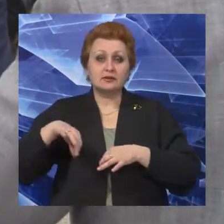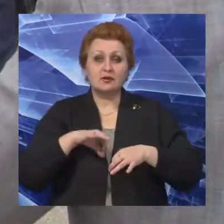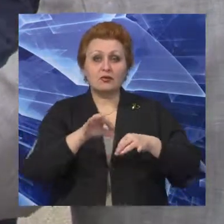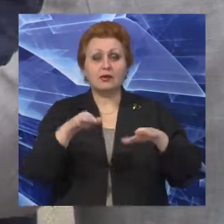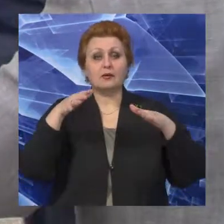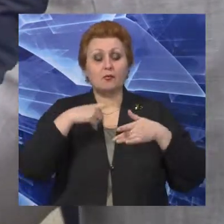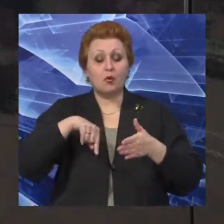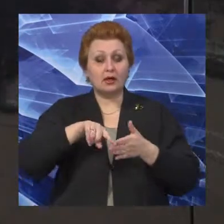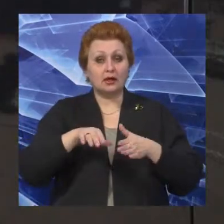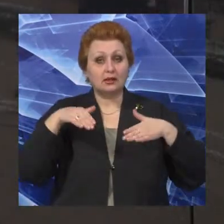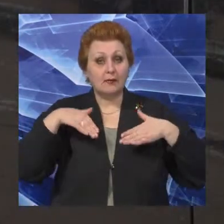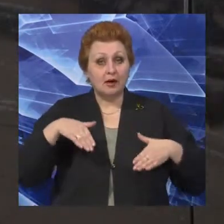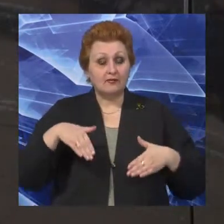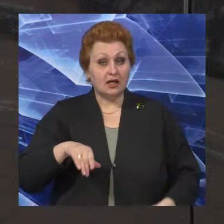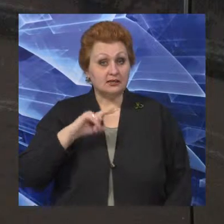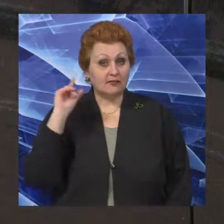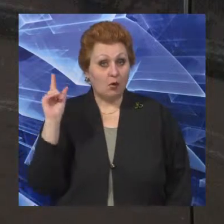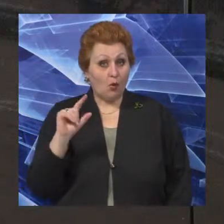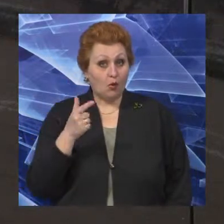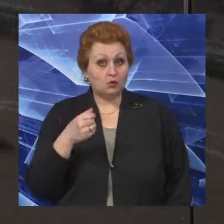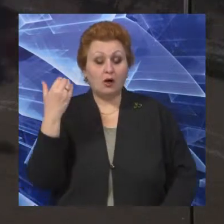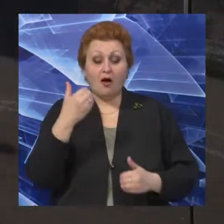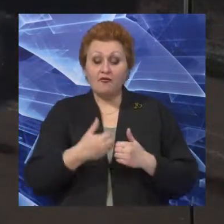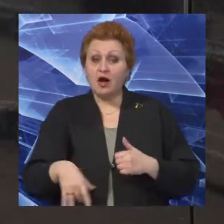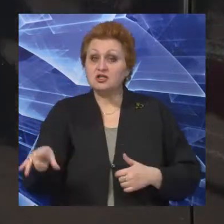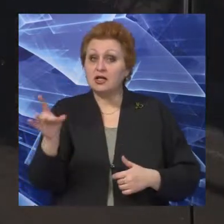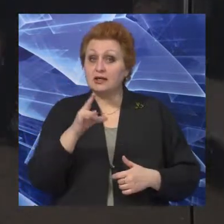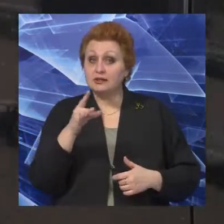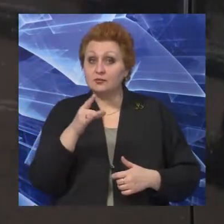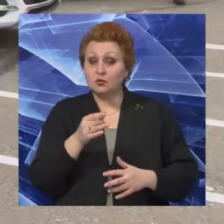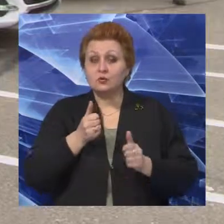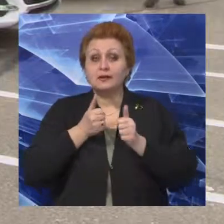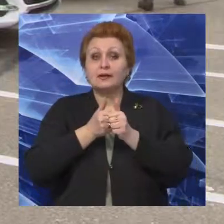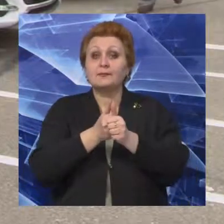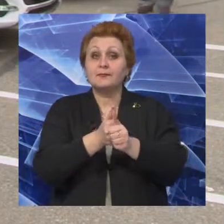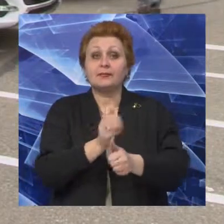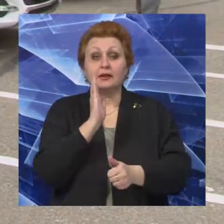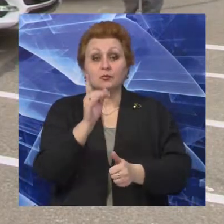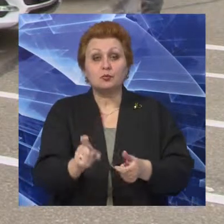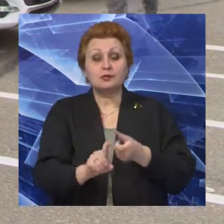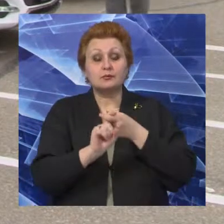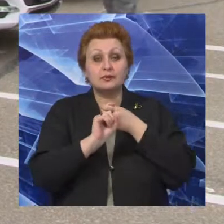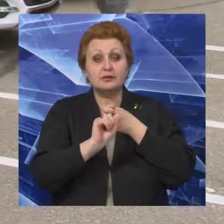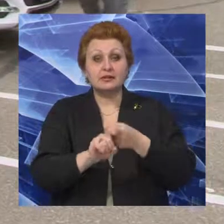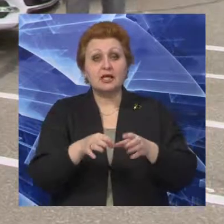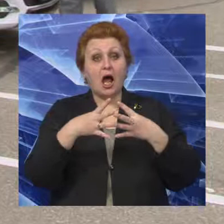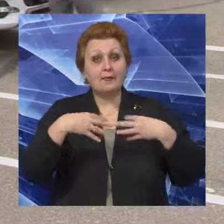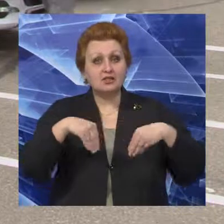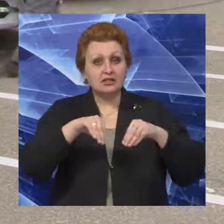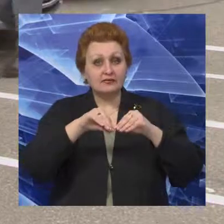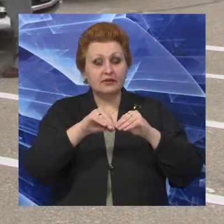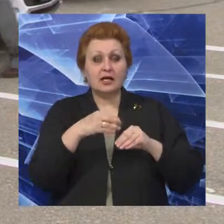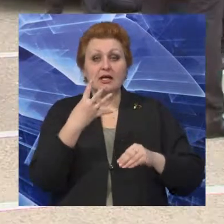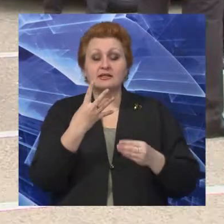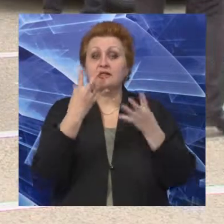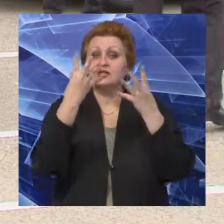городам Северокавказского федерального округа. В каждой из республик Северного Кавказа к автоколонии ставропольчан будет присоединяться местная общественность.